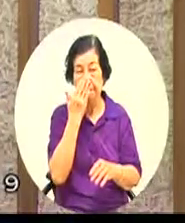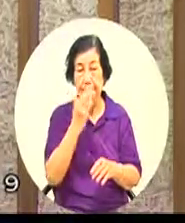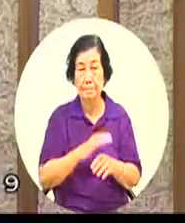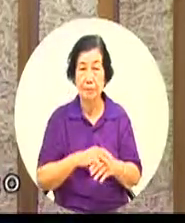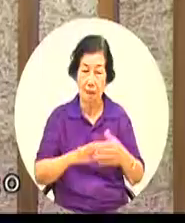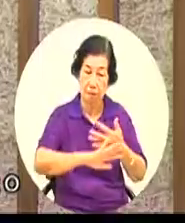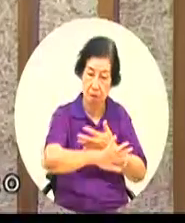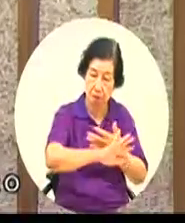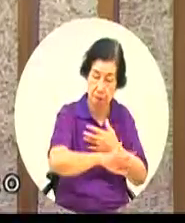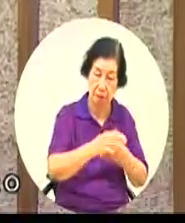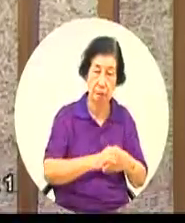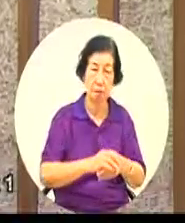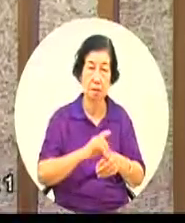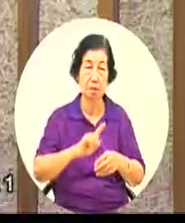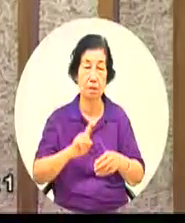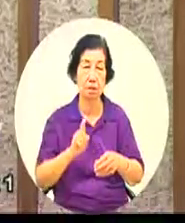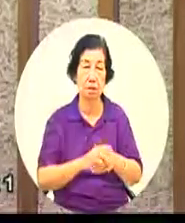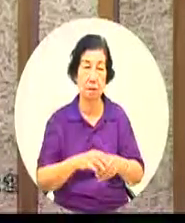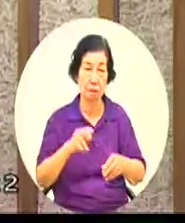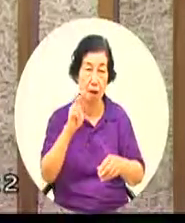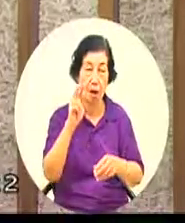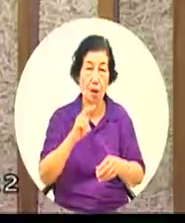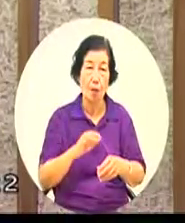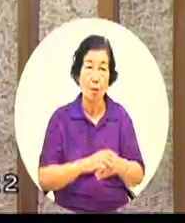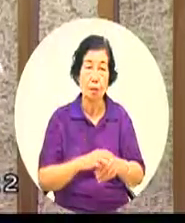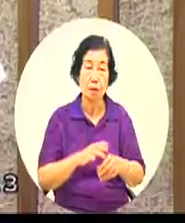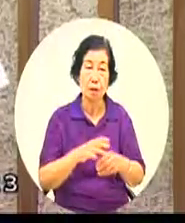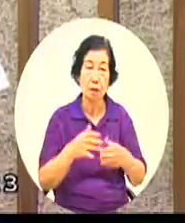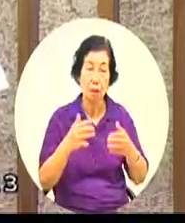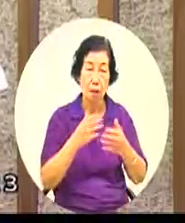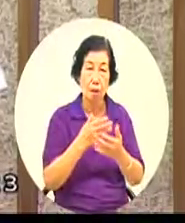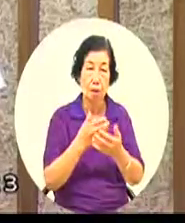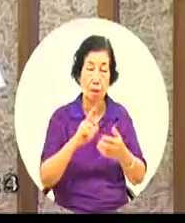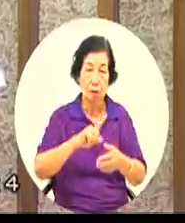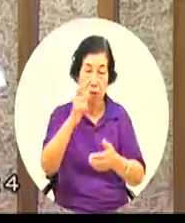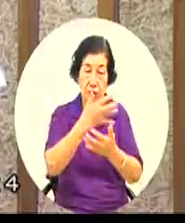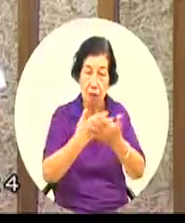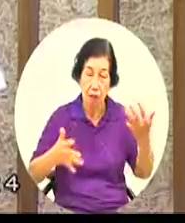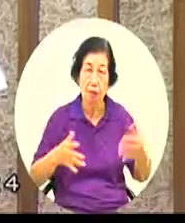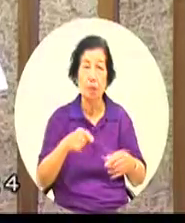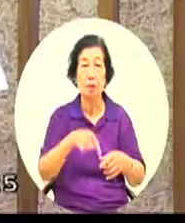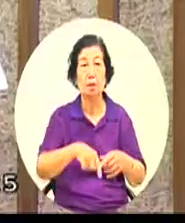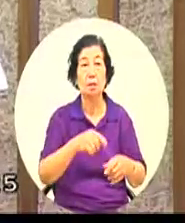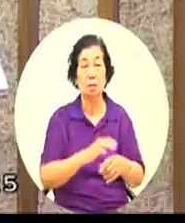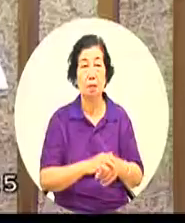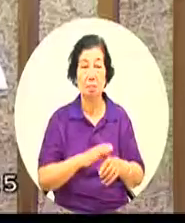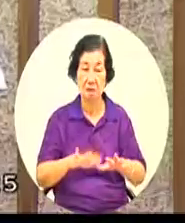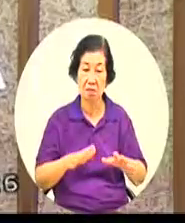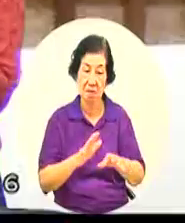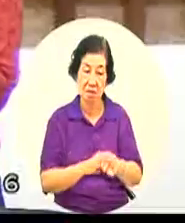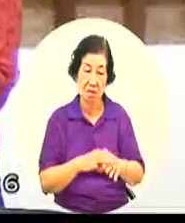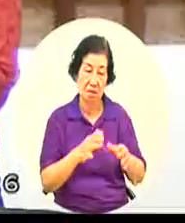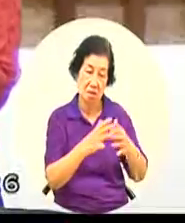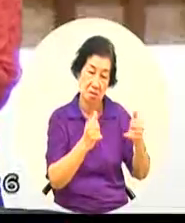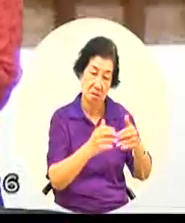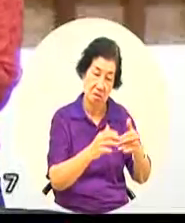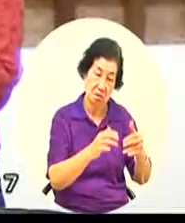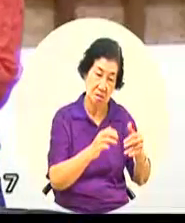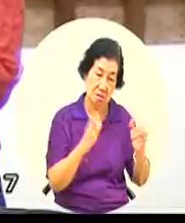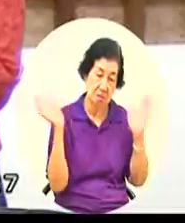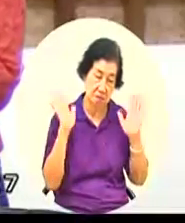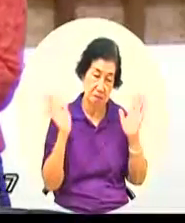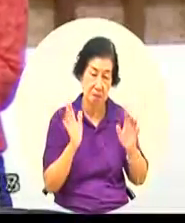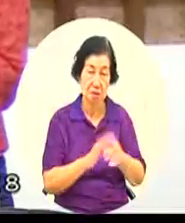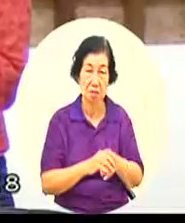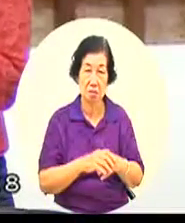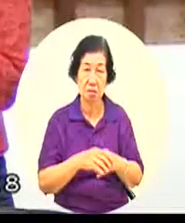场所，当然会受到影响。 可是这些小孩他们说是校园，所以我觉得校园警察非常